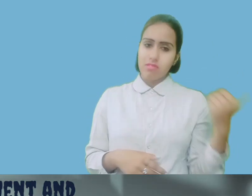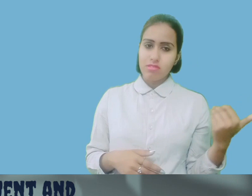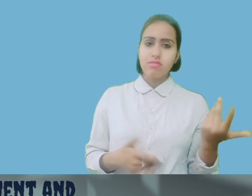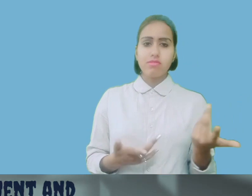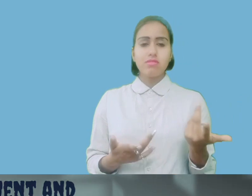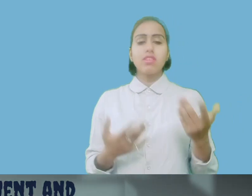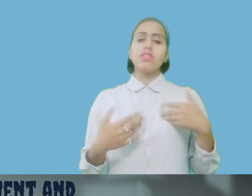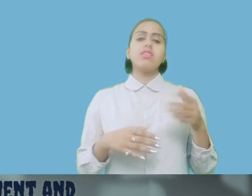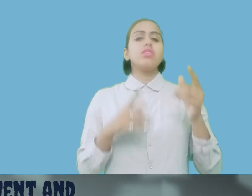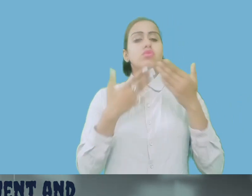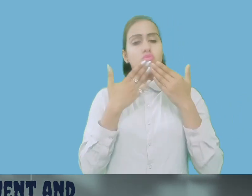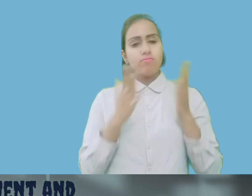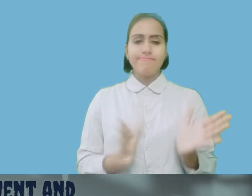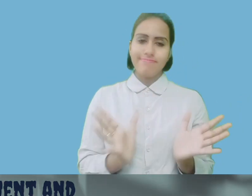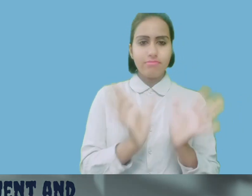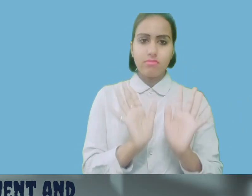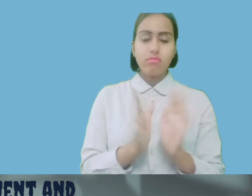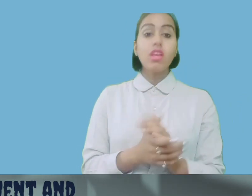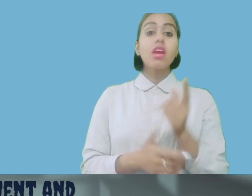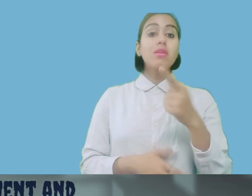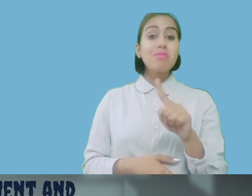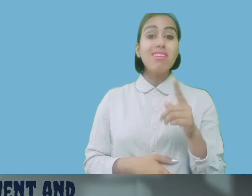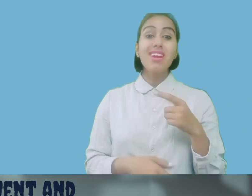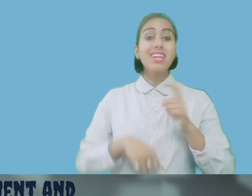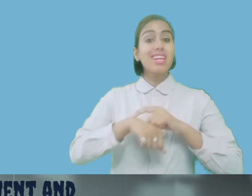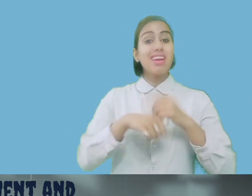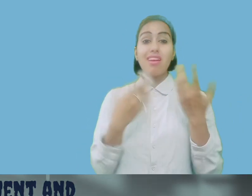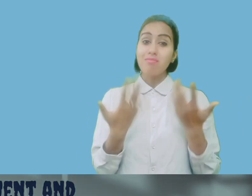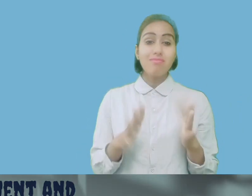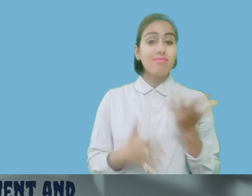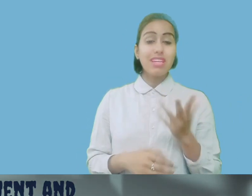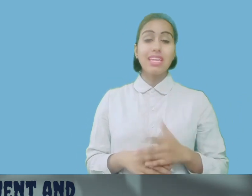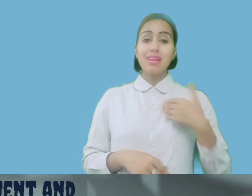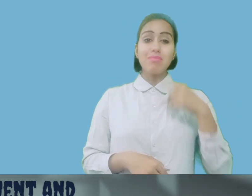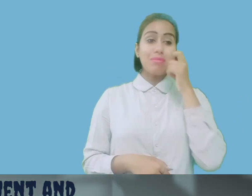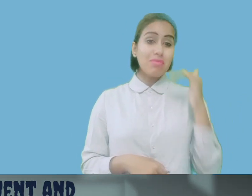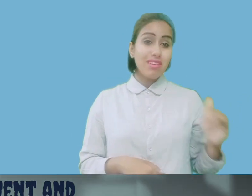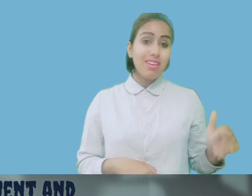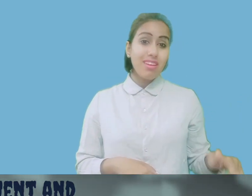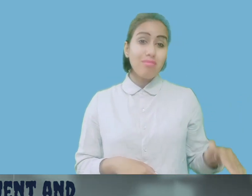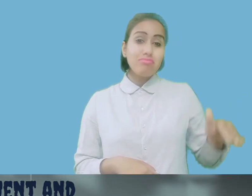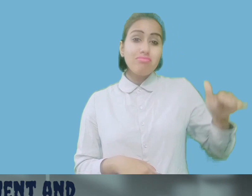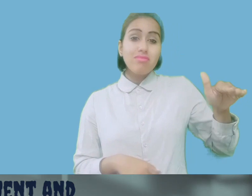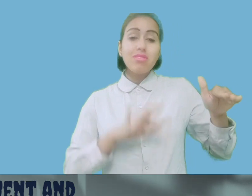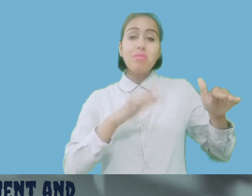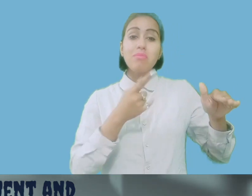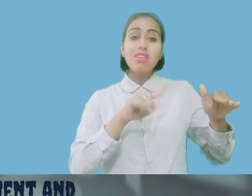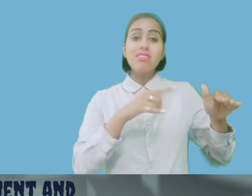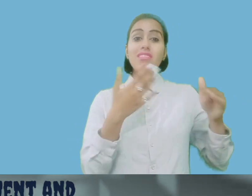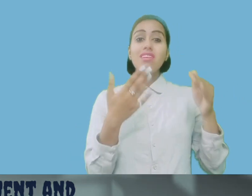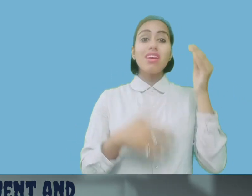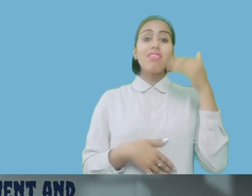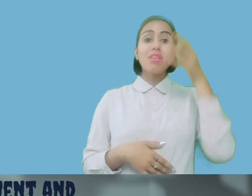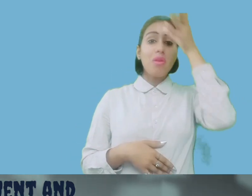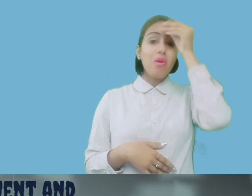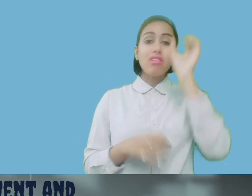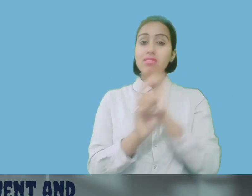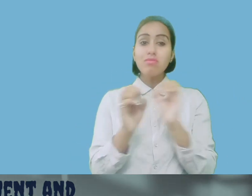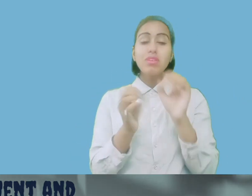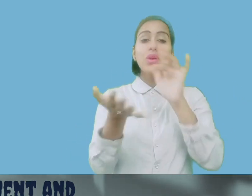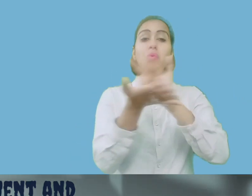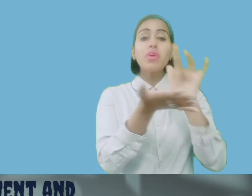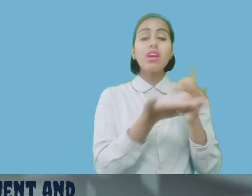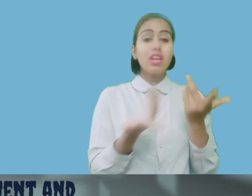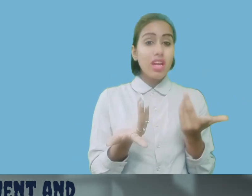मेरा ये मानना है, इसी वजह से हम यहाँ पे बधिर बच्चों के लिए पूर्णतः निःशुल्क क्लासेस चलाते हैं। वो जब भी चाहें तो आकर पढ़ सकते